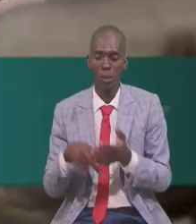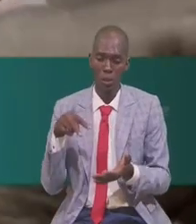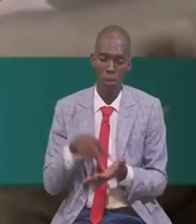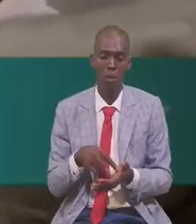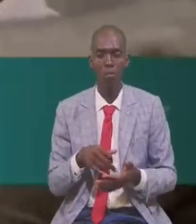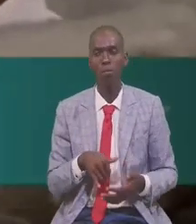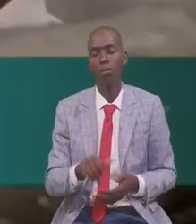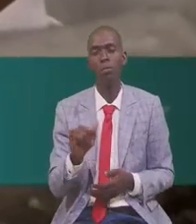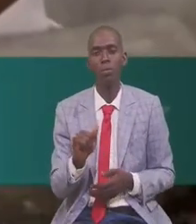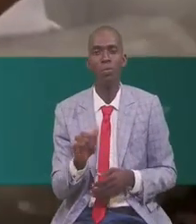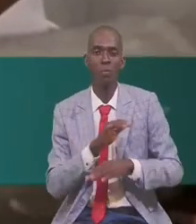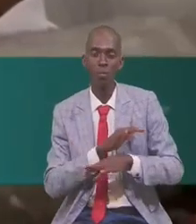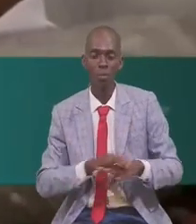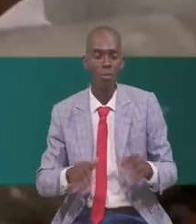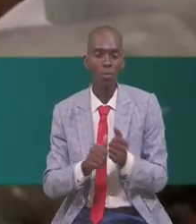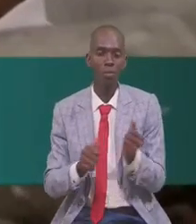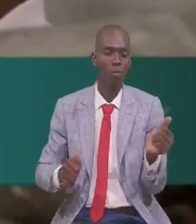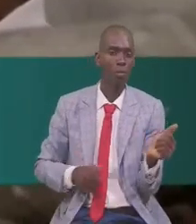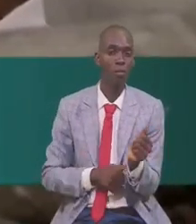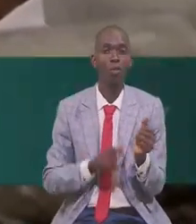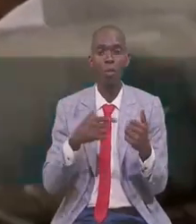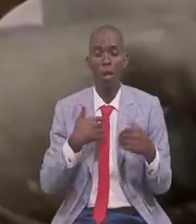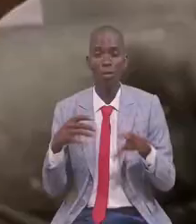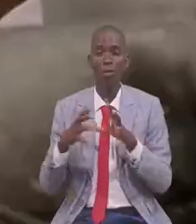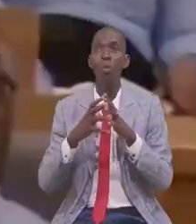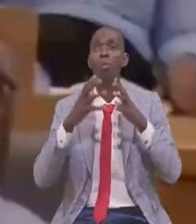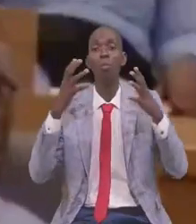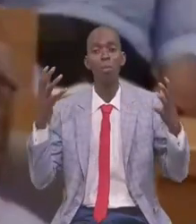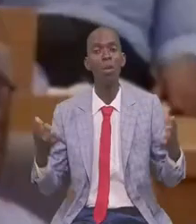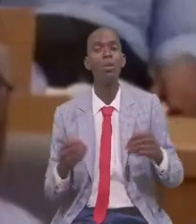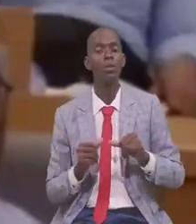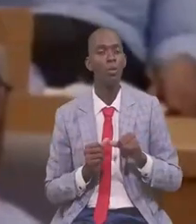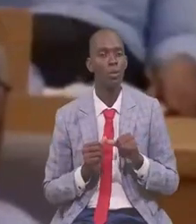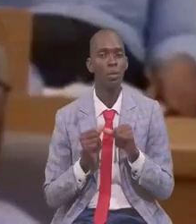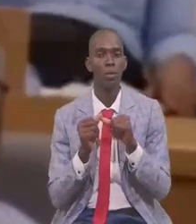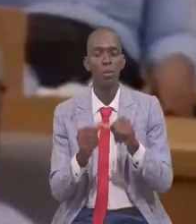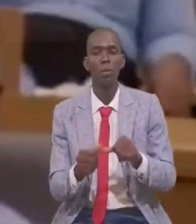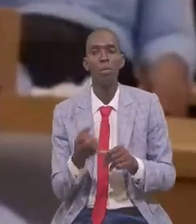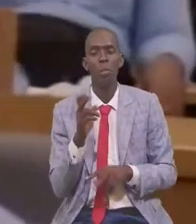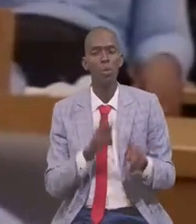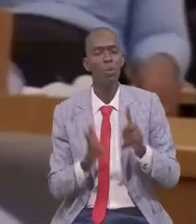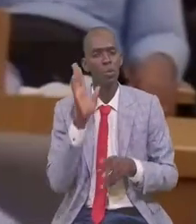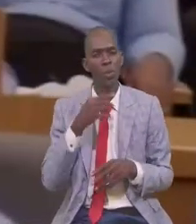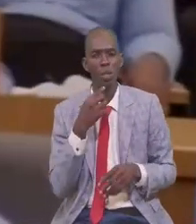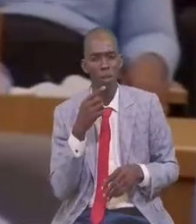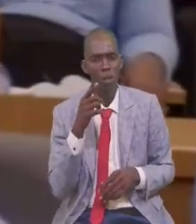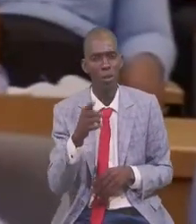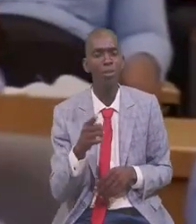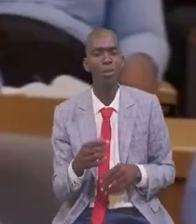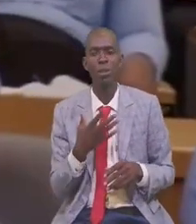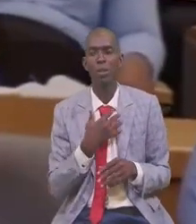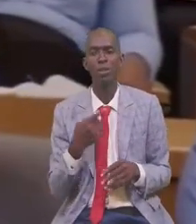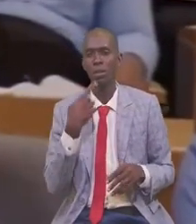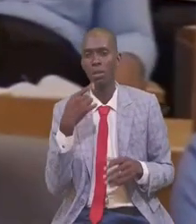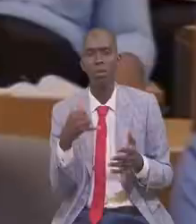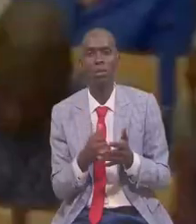loin. Tu as fait assez. Plusieurs voix peuvent le dire. Ils peuvent te le dire sur les médias sociaux. Ils peuvent